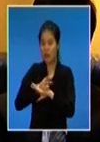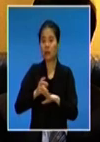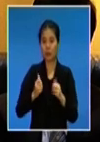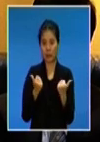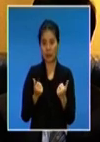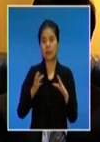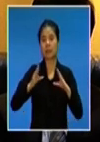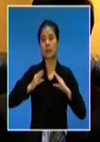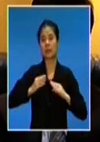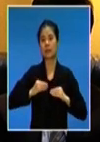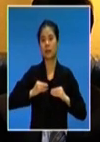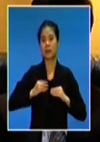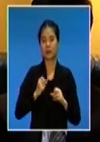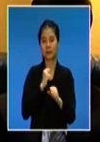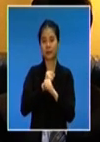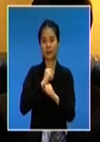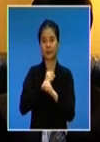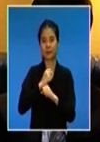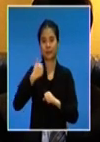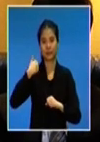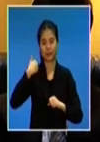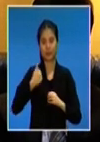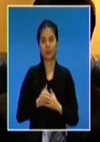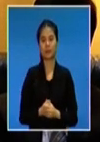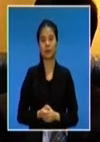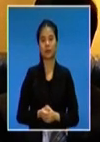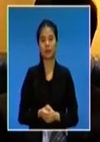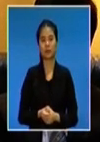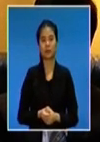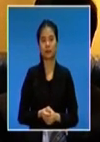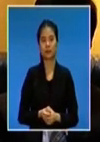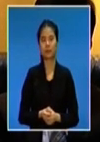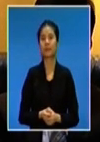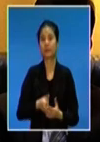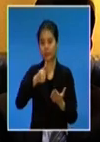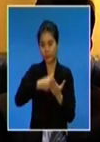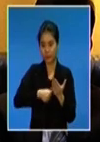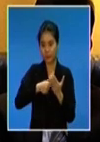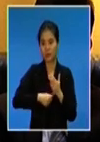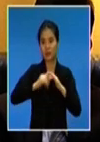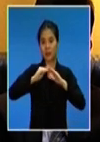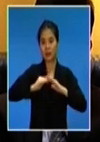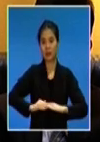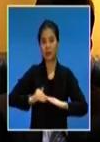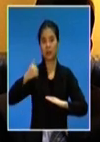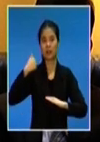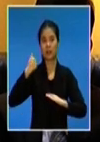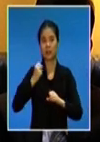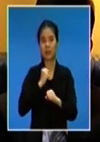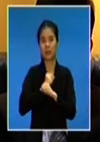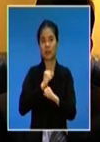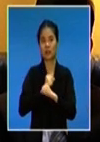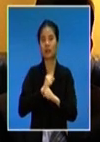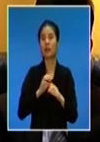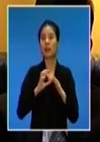งเงินทั้งบนทั้งล่างแล้วให้ไปเนี่ยลดภาษีซึ่งแกมีเสนอไปที่กระทรวงการคลังว่าลดภาษีนำข้